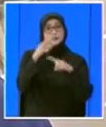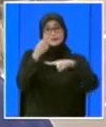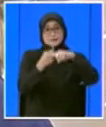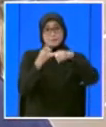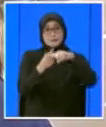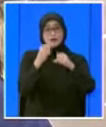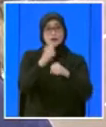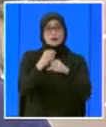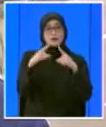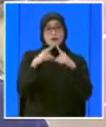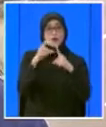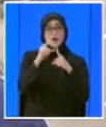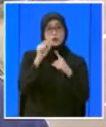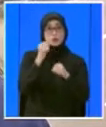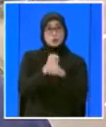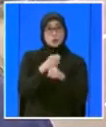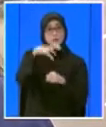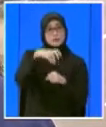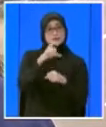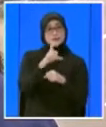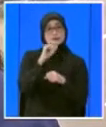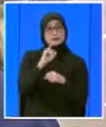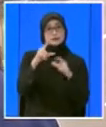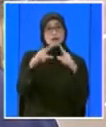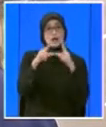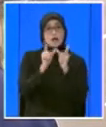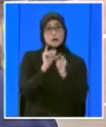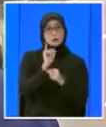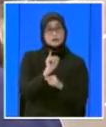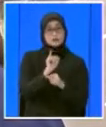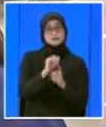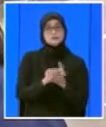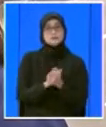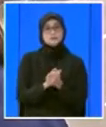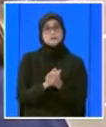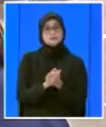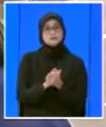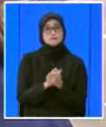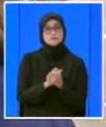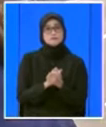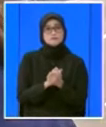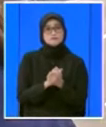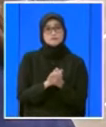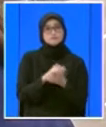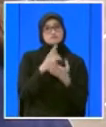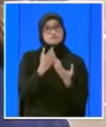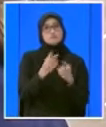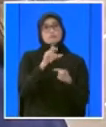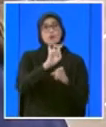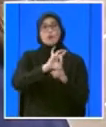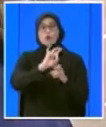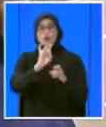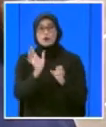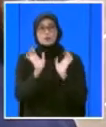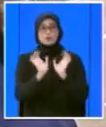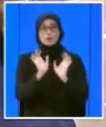Gadok Ciawi Bogor ini masih menjadi titik utama untuk bagi mereka yang akan libur akhir pekan ke kawasan Puncak